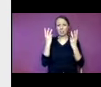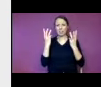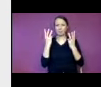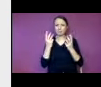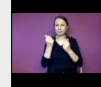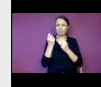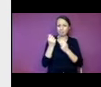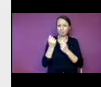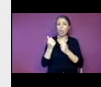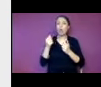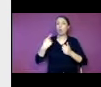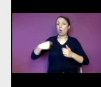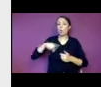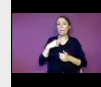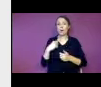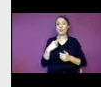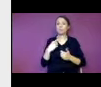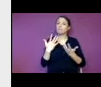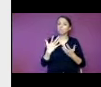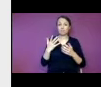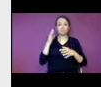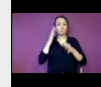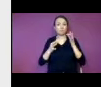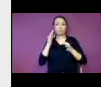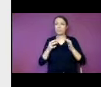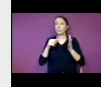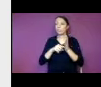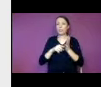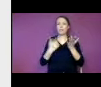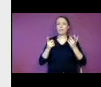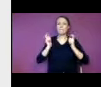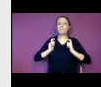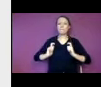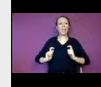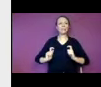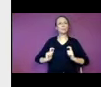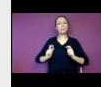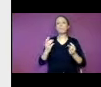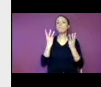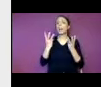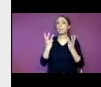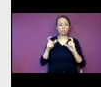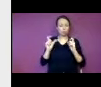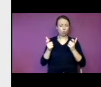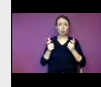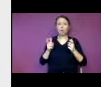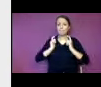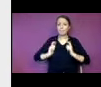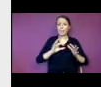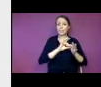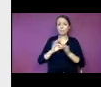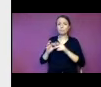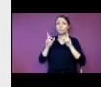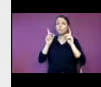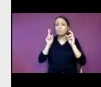stała się takim trochę symulakrum baudrillardowskim, czyli co jest właściwie teraz rzeczywistością, czy jest to ta